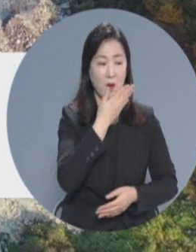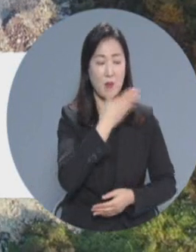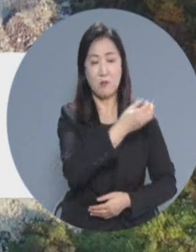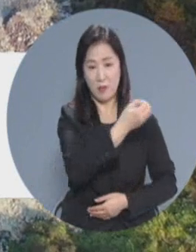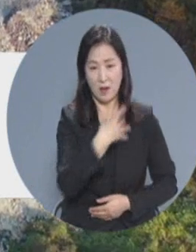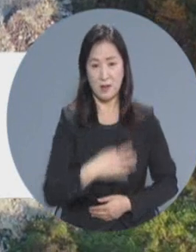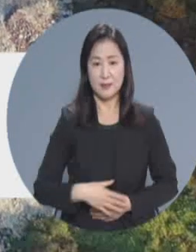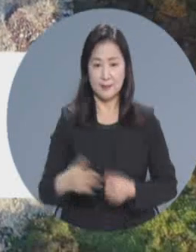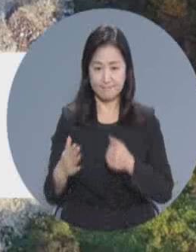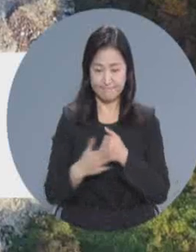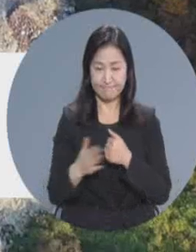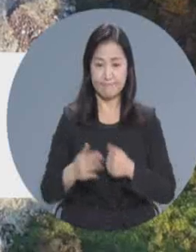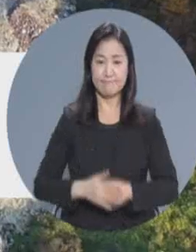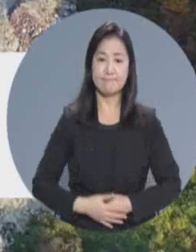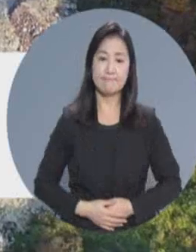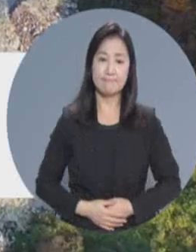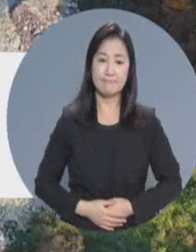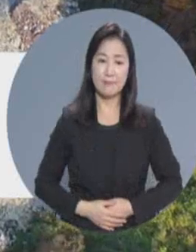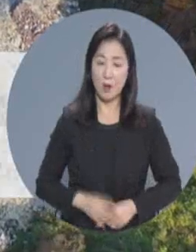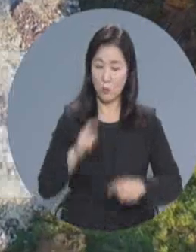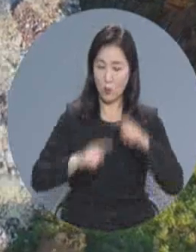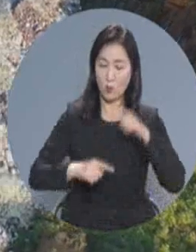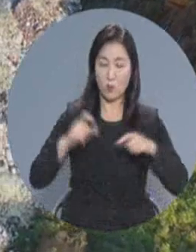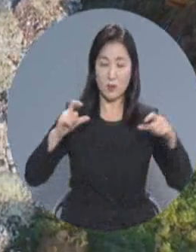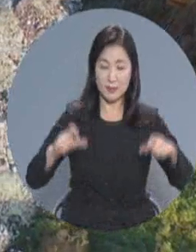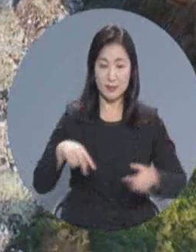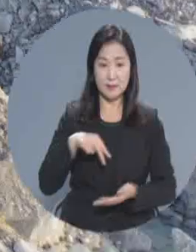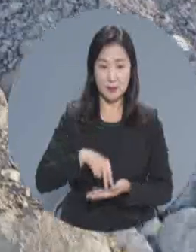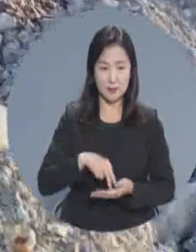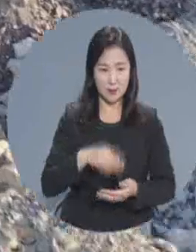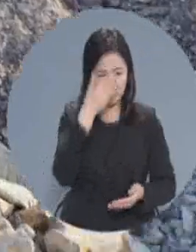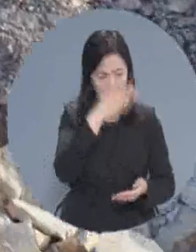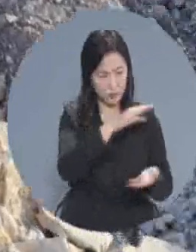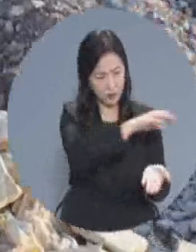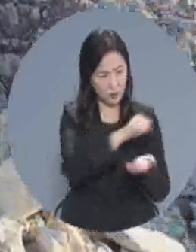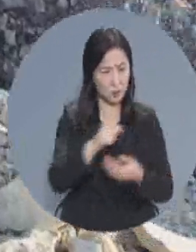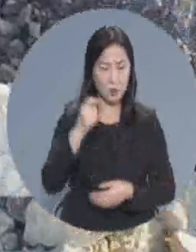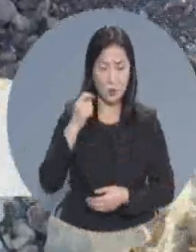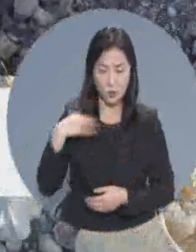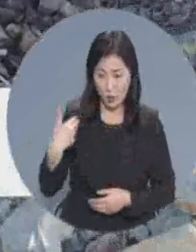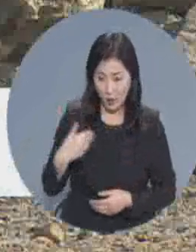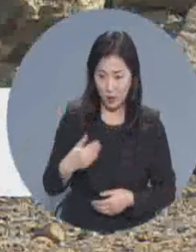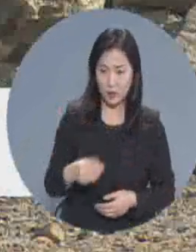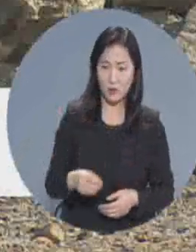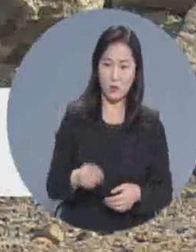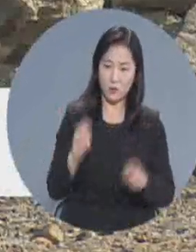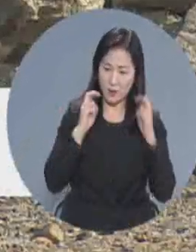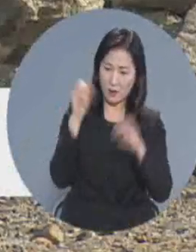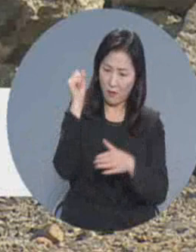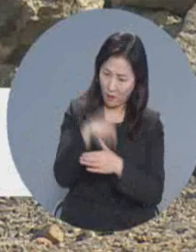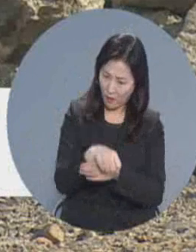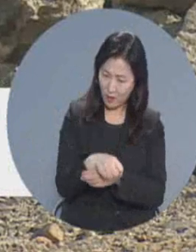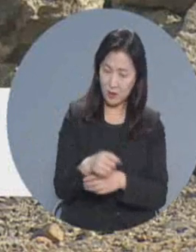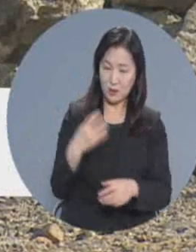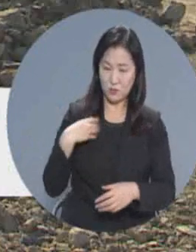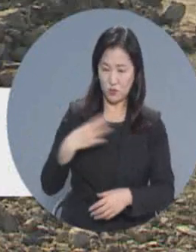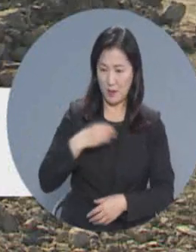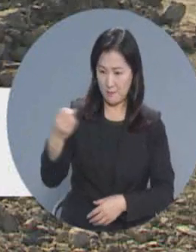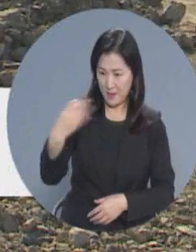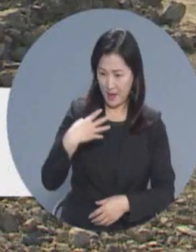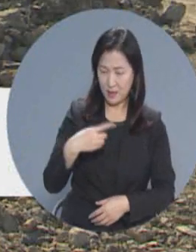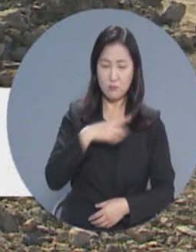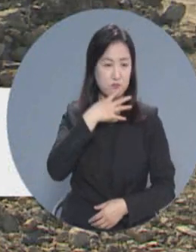이제 목포시는 무상 반출을 몰랐고 업체 확인도 시에서 해줬다는 무안군 주장을